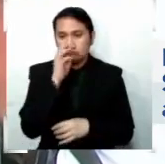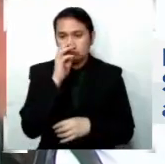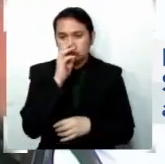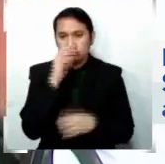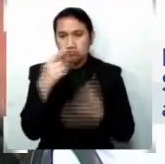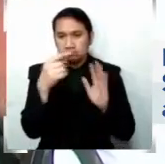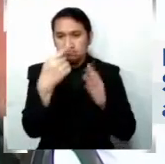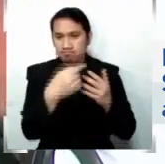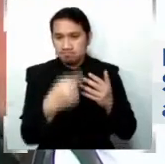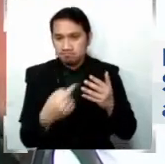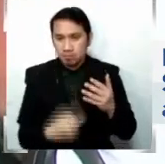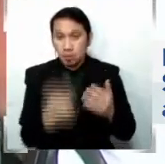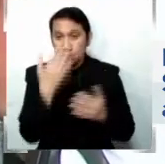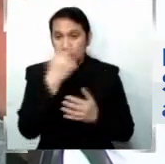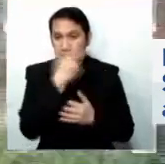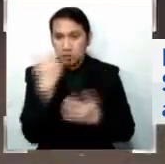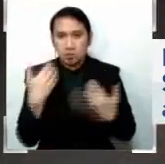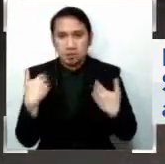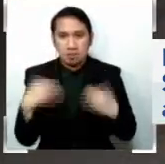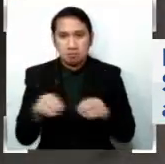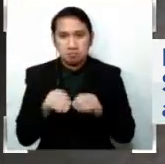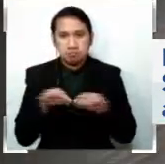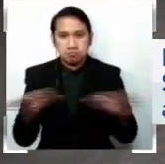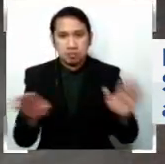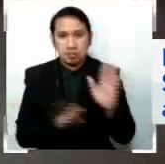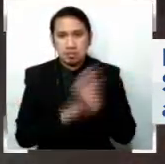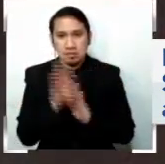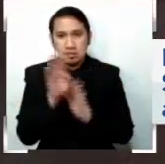ng pagdami ng COVID cases.